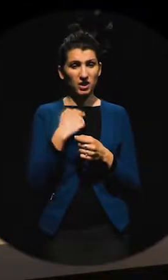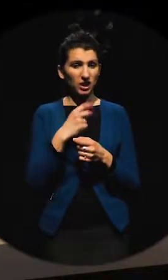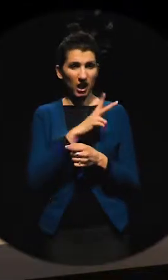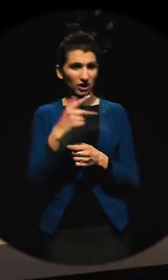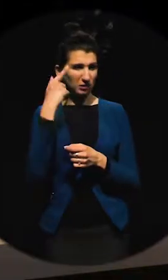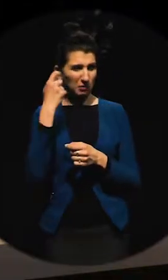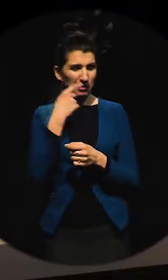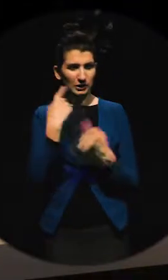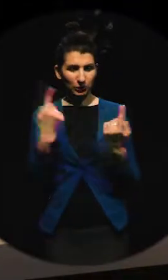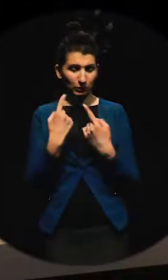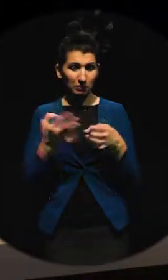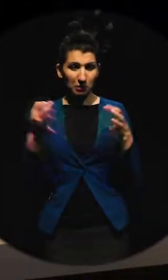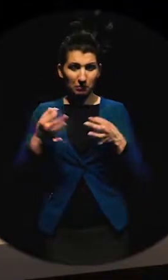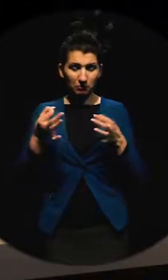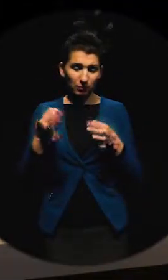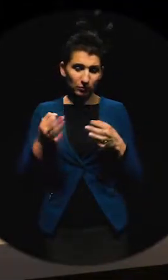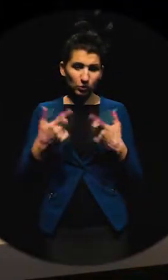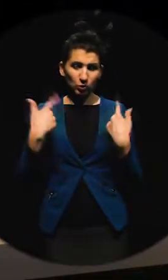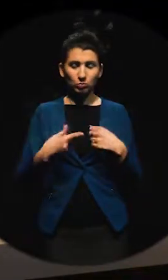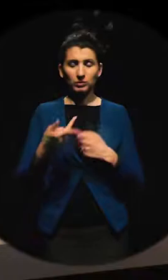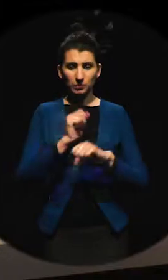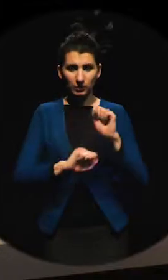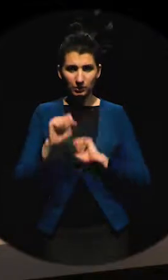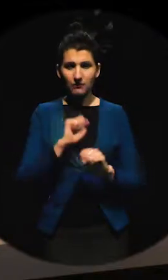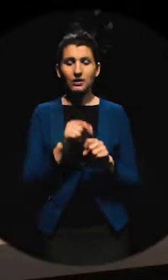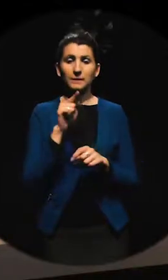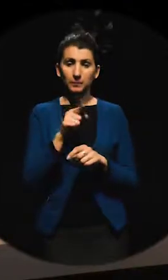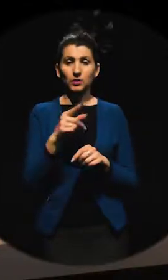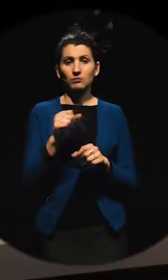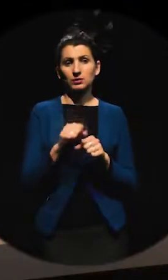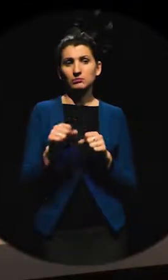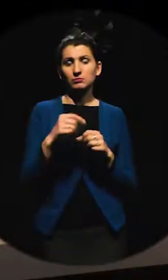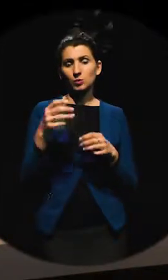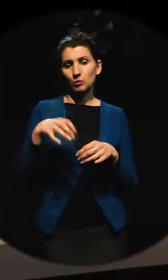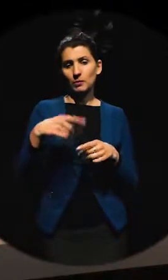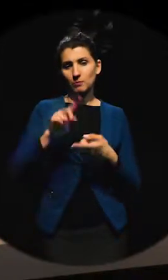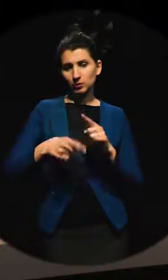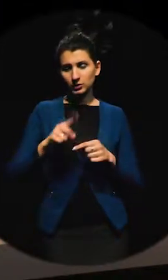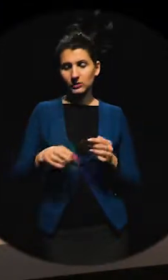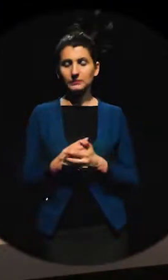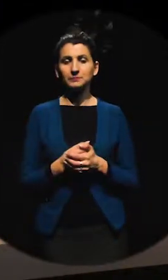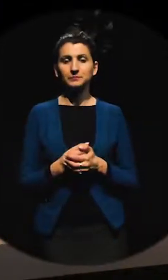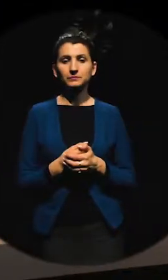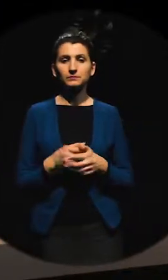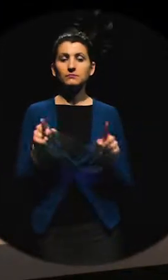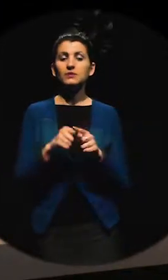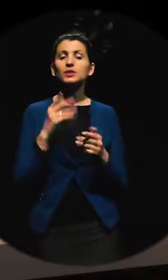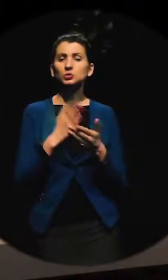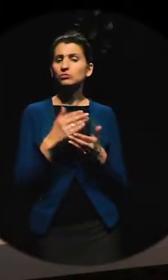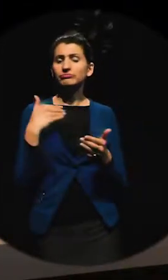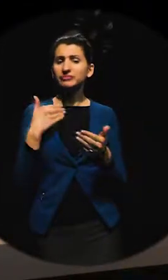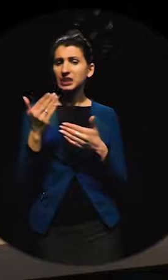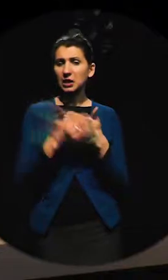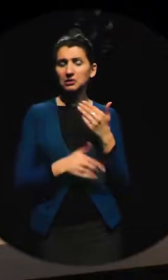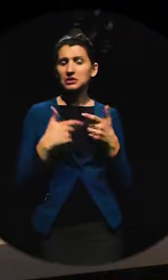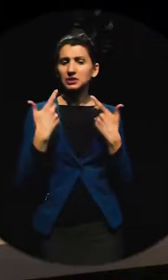uwidaczniającego tę obecność i obecność tej grupy jako grupy politycznej. I jeszcze na koniec chciałabym